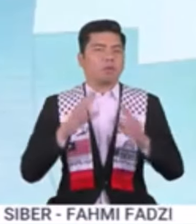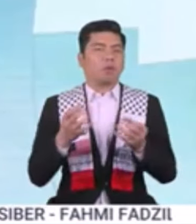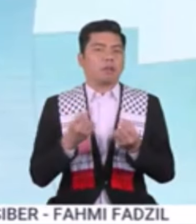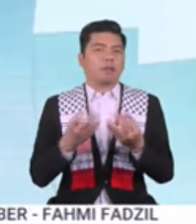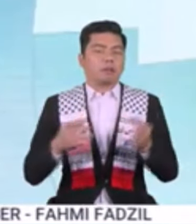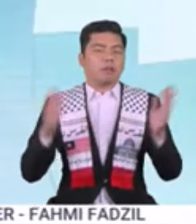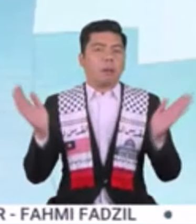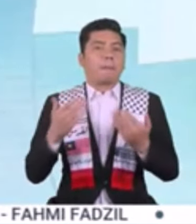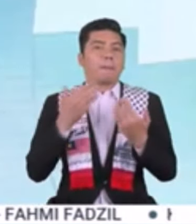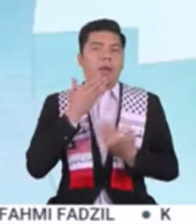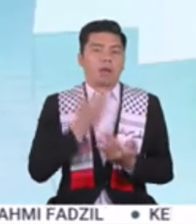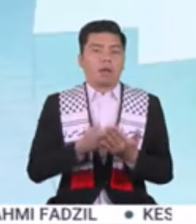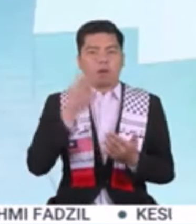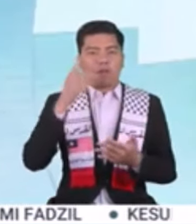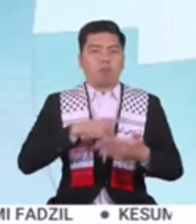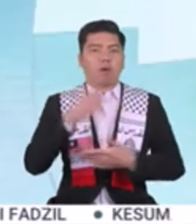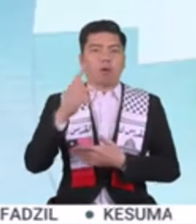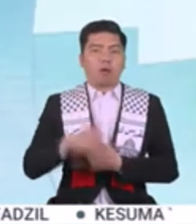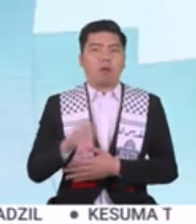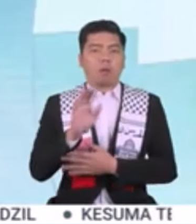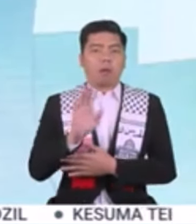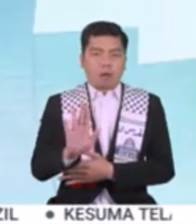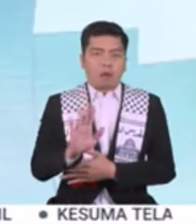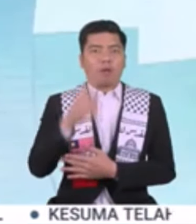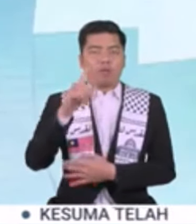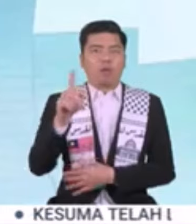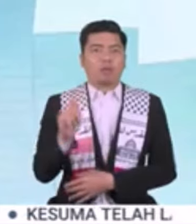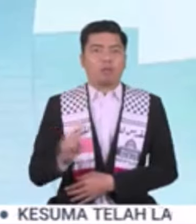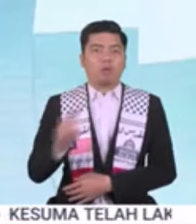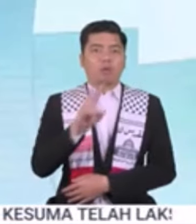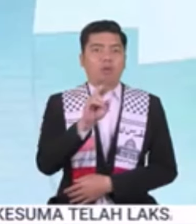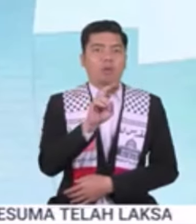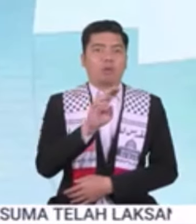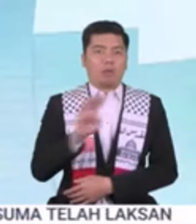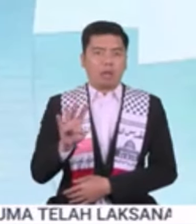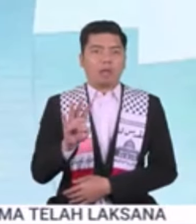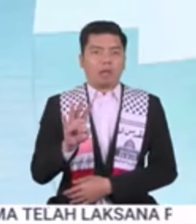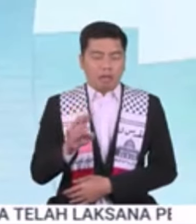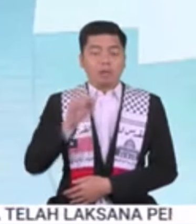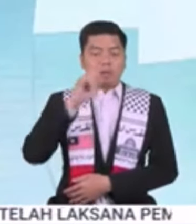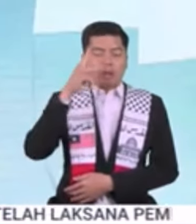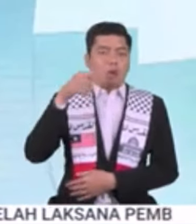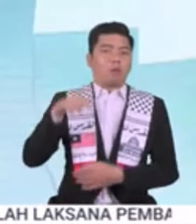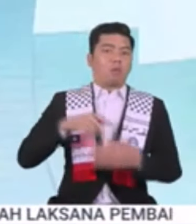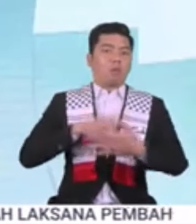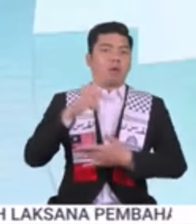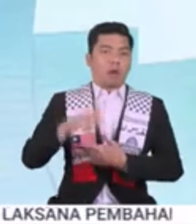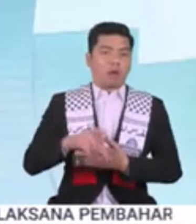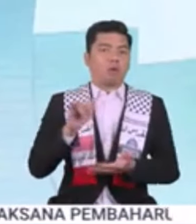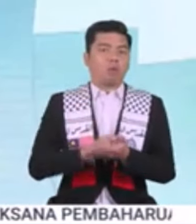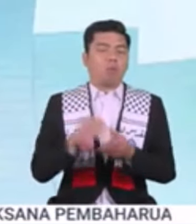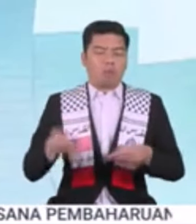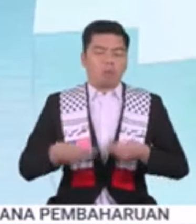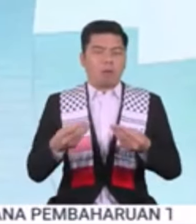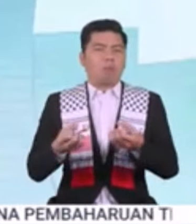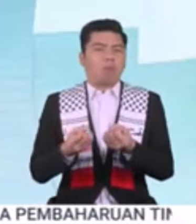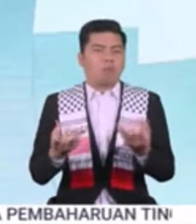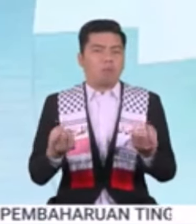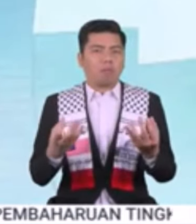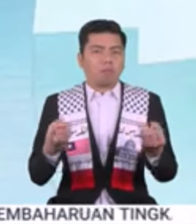Orang ramai menyambut baik penganjuran program Madani Rakyat Zon Timur 2024. Mereka menyifatkan program berkenaan banyak